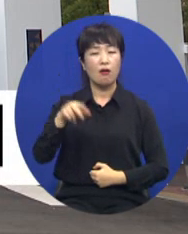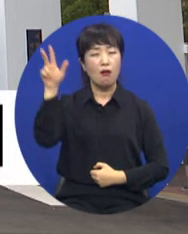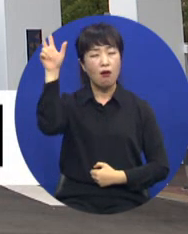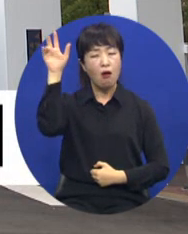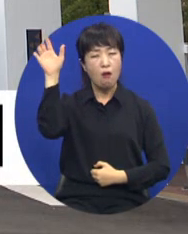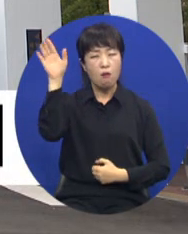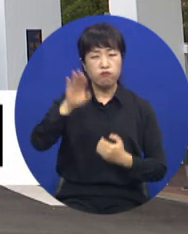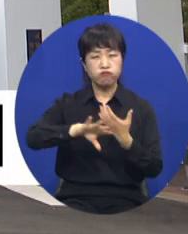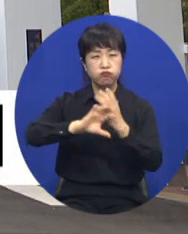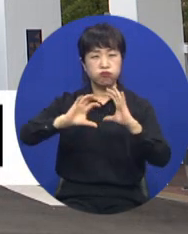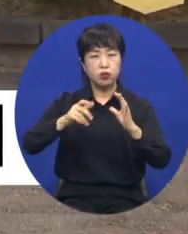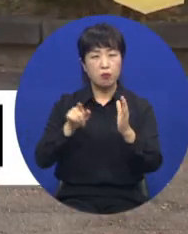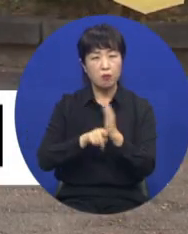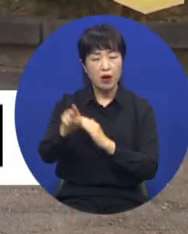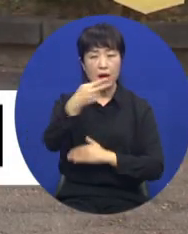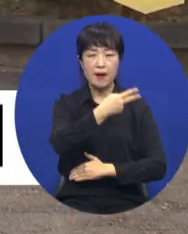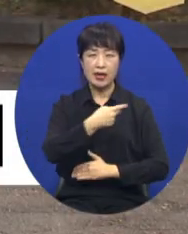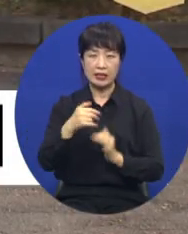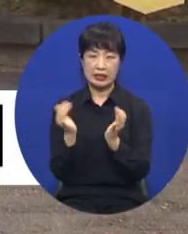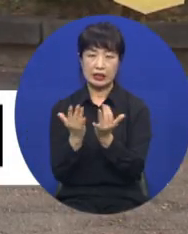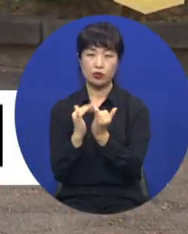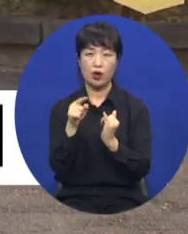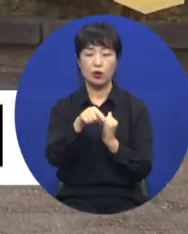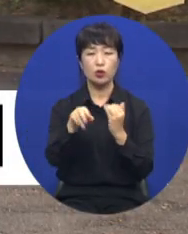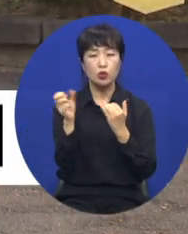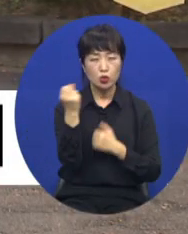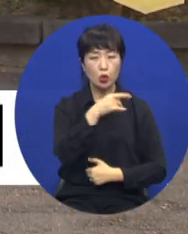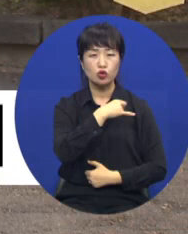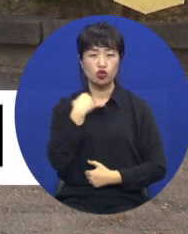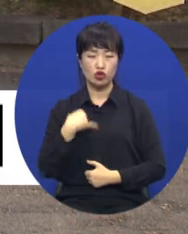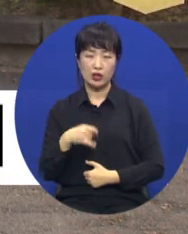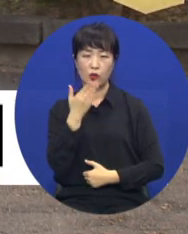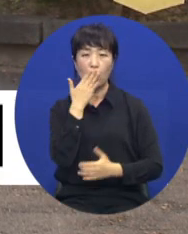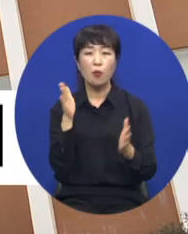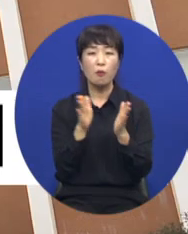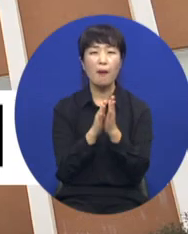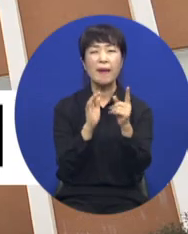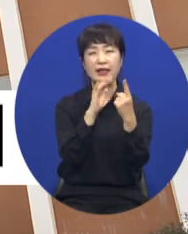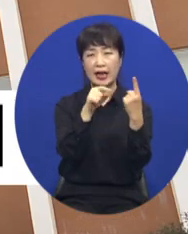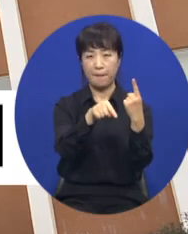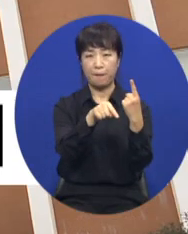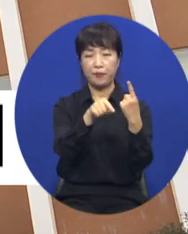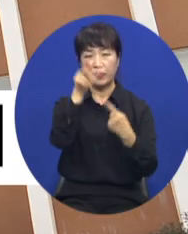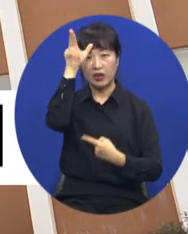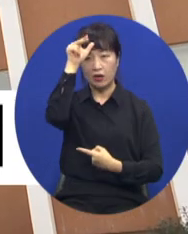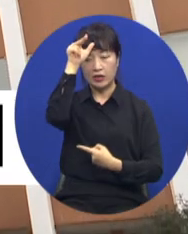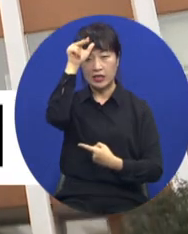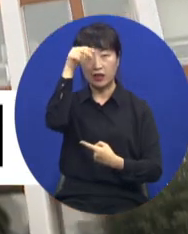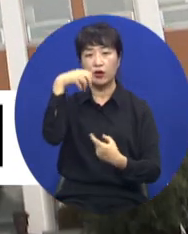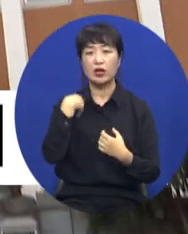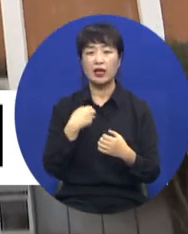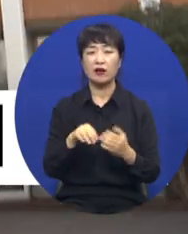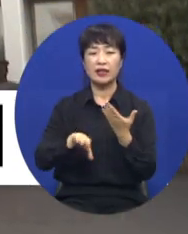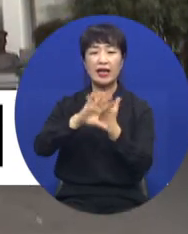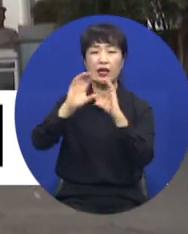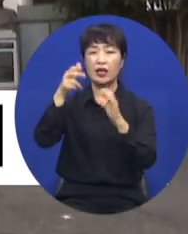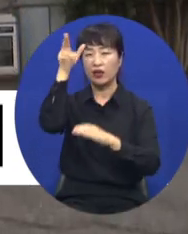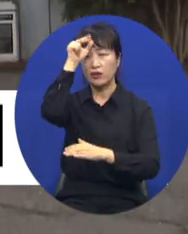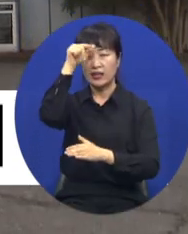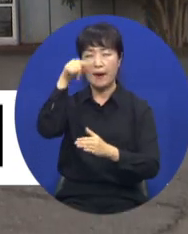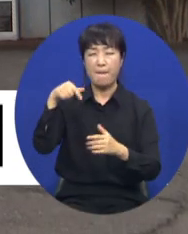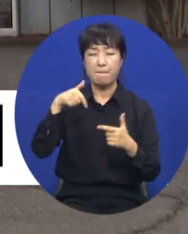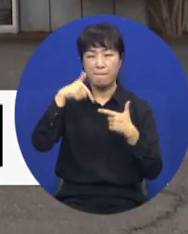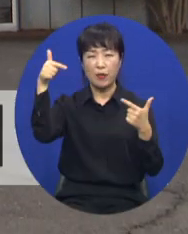달아난 말레이시아인 임원과 또 다른 중국인 공범 한 명에 대해 경찰청을 통해 인터폴에 적색